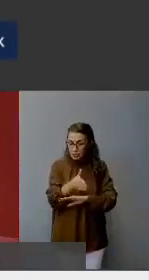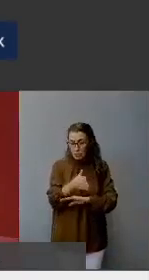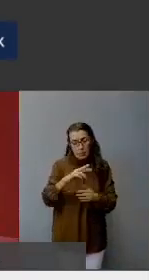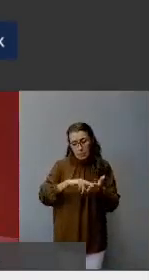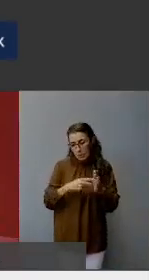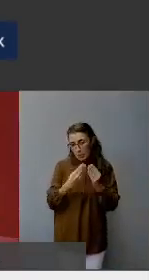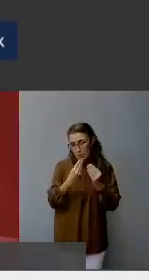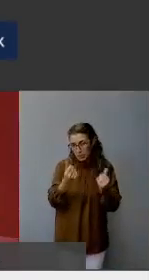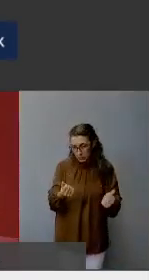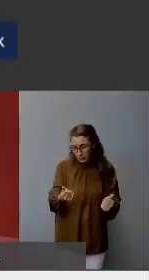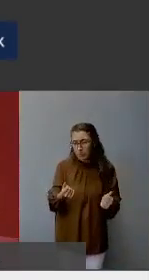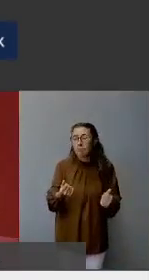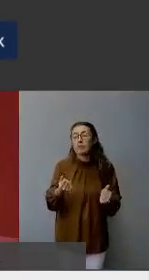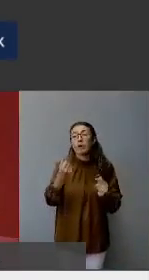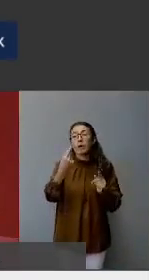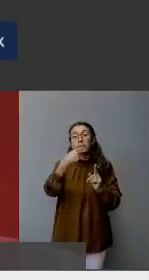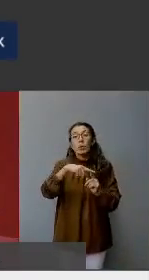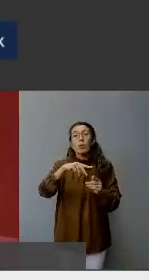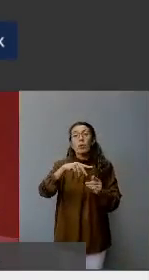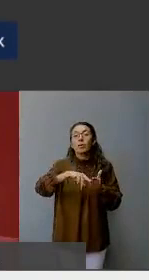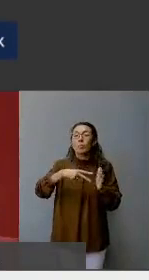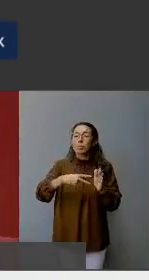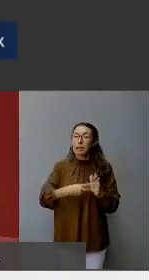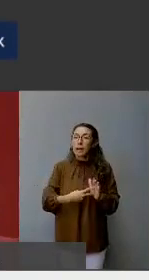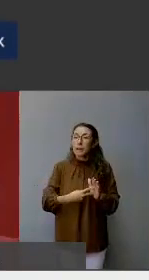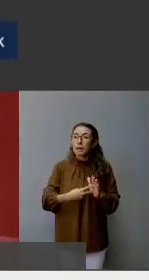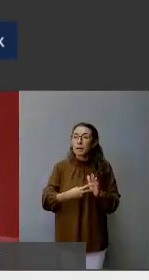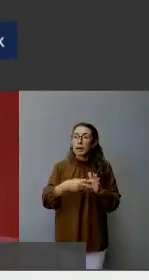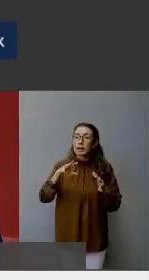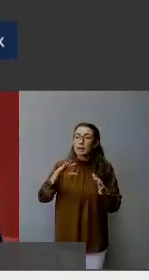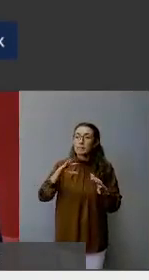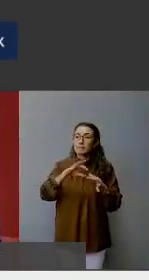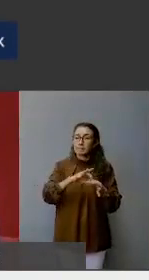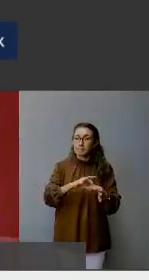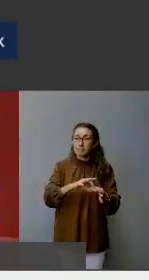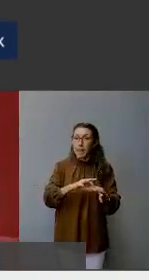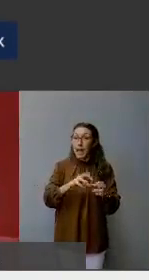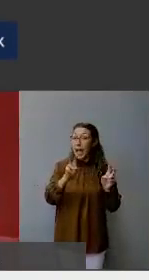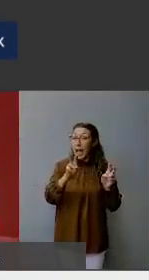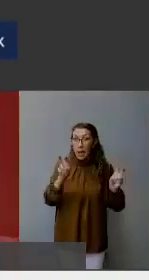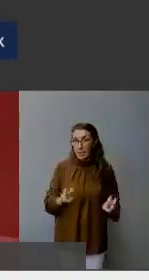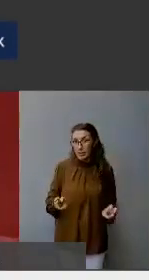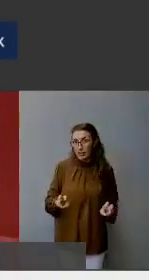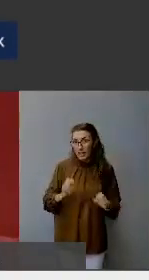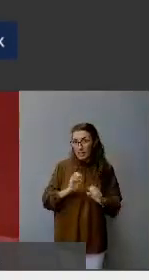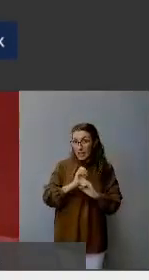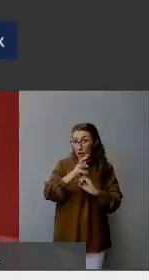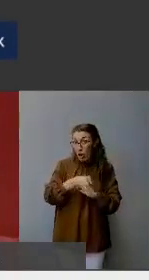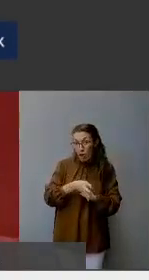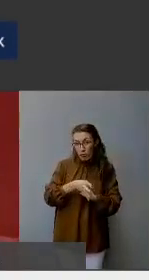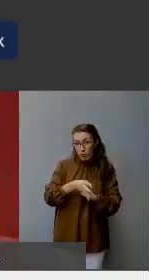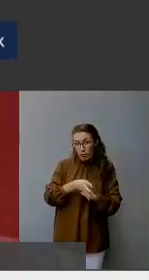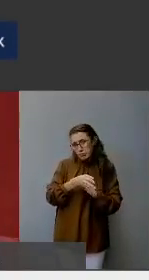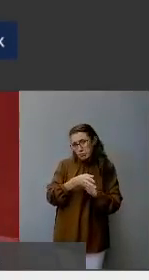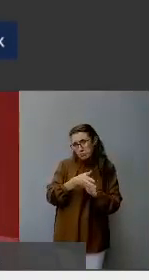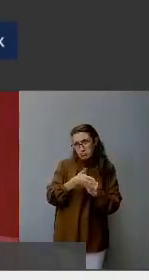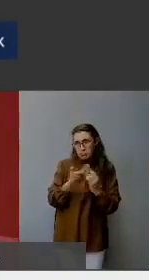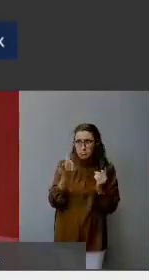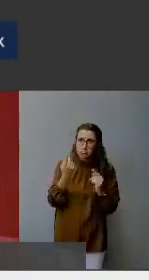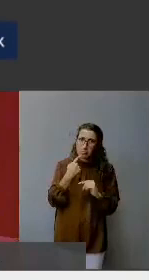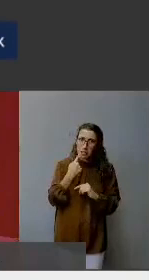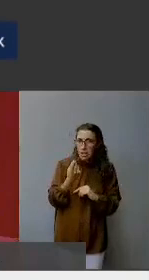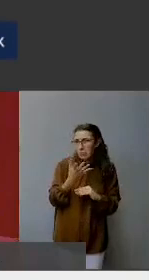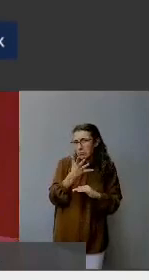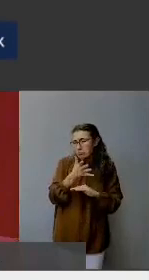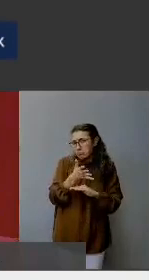si è superato anche il problema ovviamente relativo all'emergenza covip perché anche da quel punto di vista si prenderanno